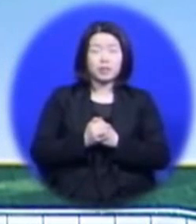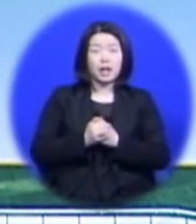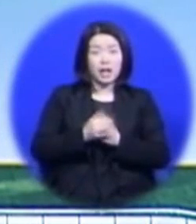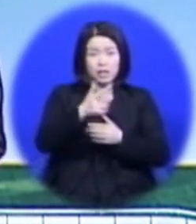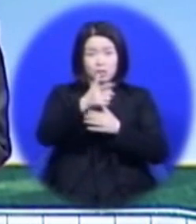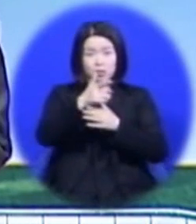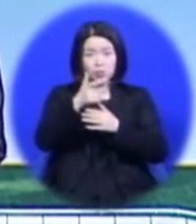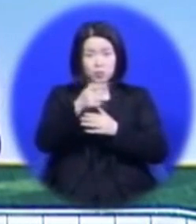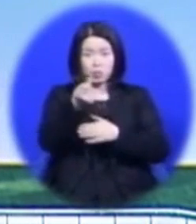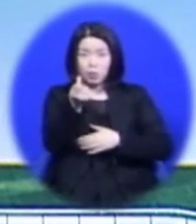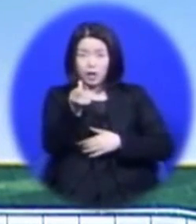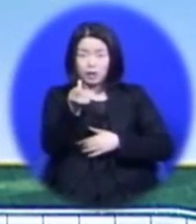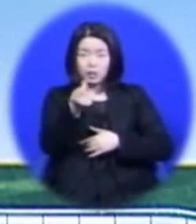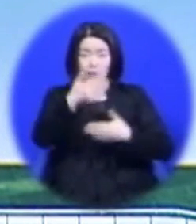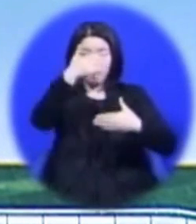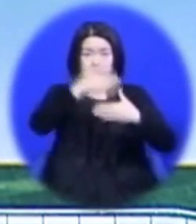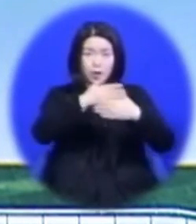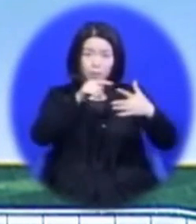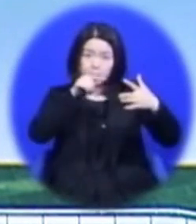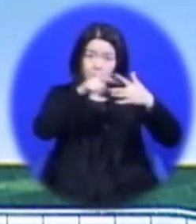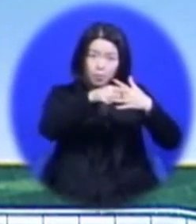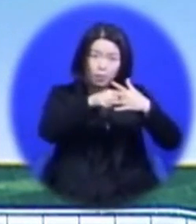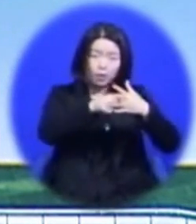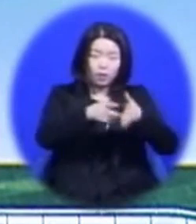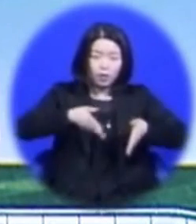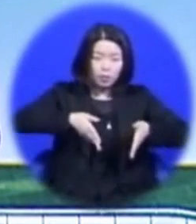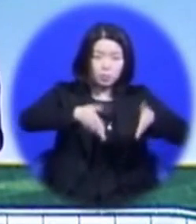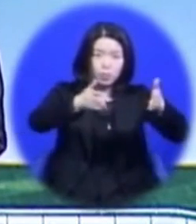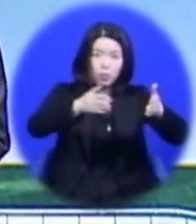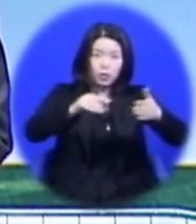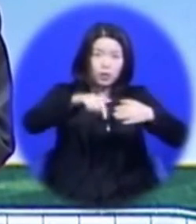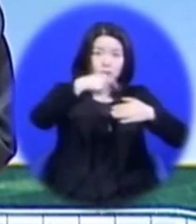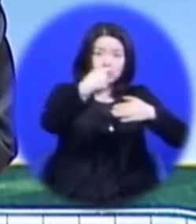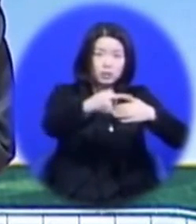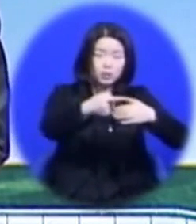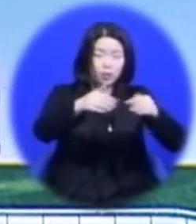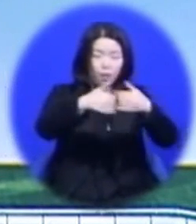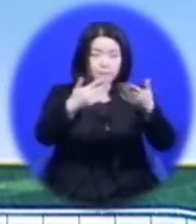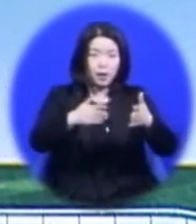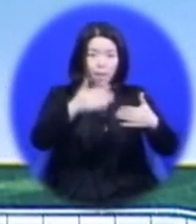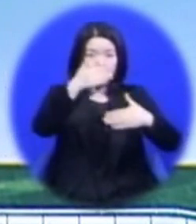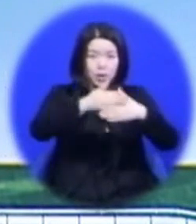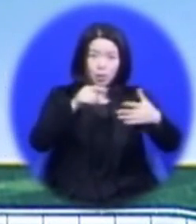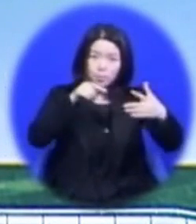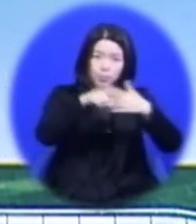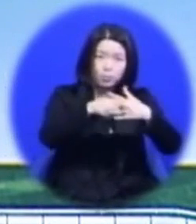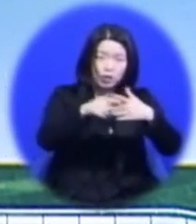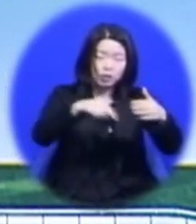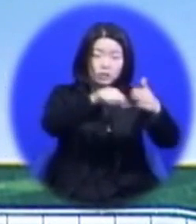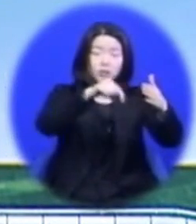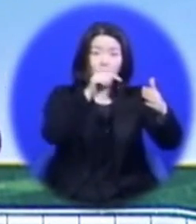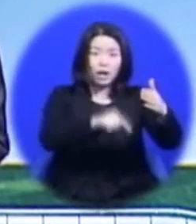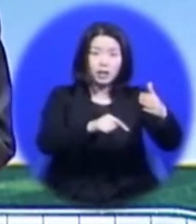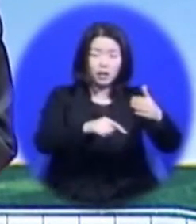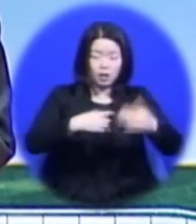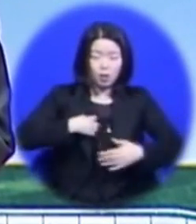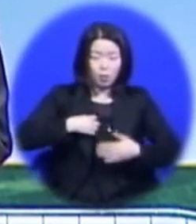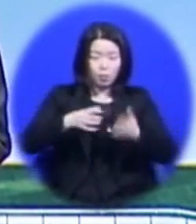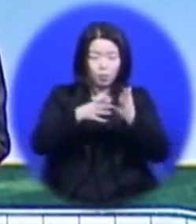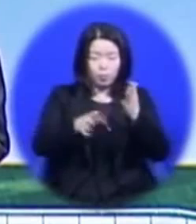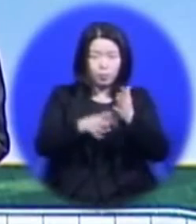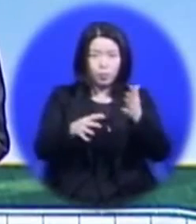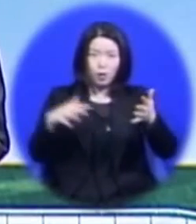총알은 벽을 뚫고 나가 복도를 지나 건너방 벽까지 뚫고 그 방 안에 있는 가구에 20발 모두 박혀